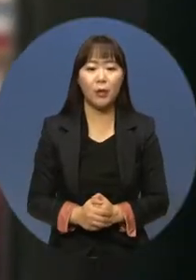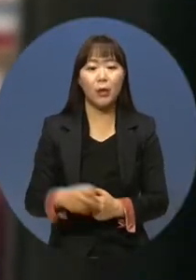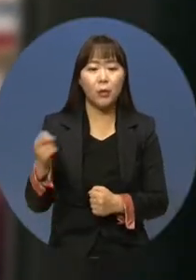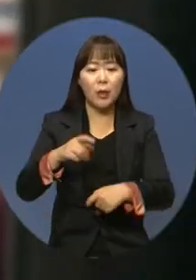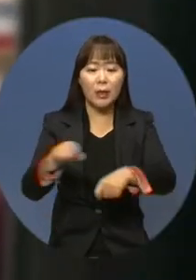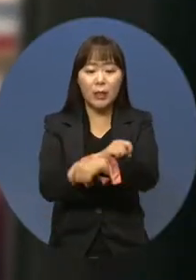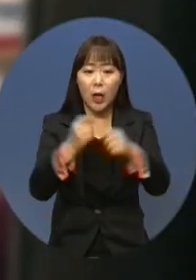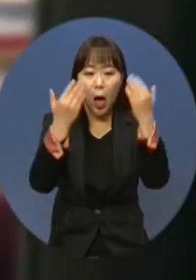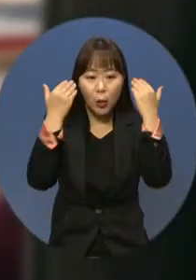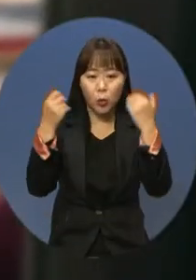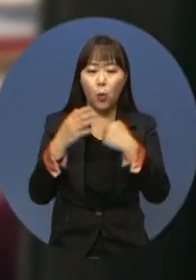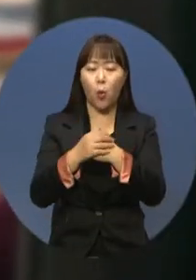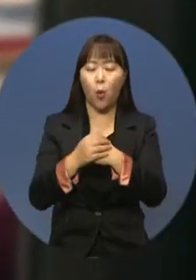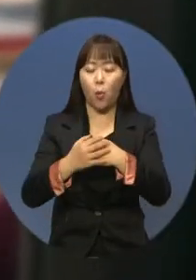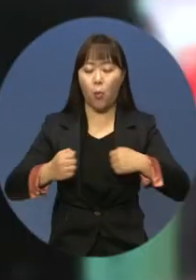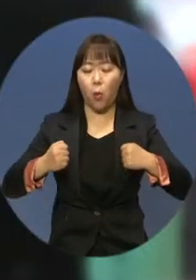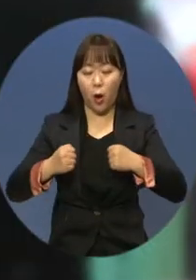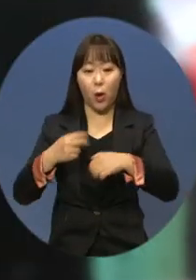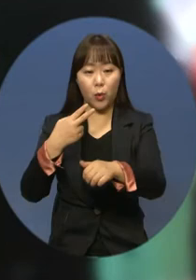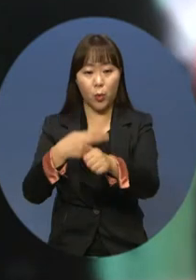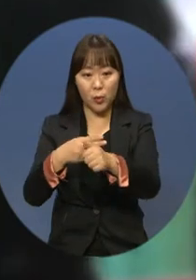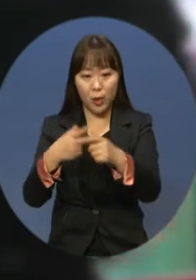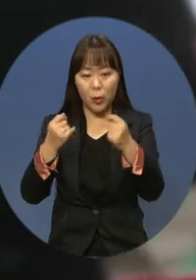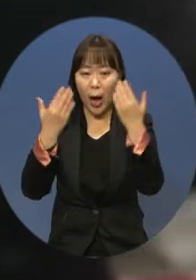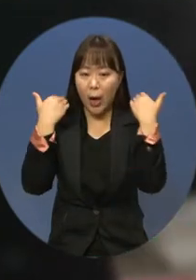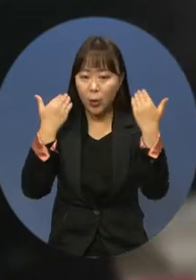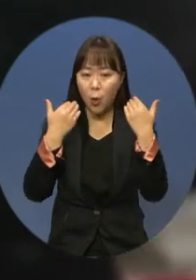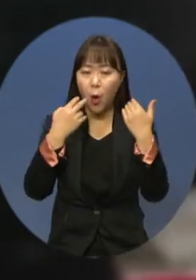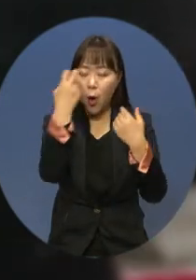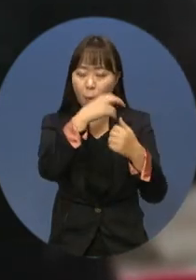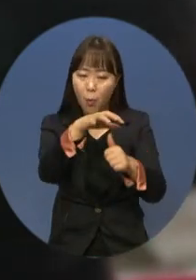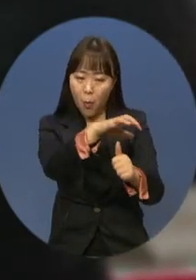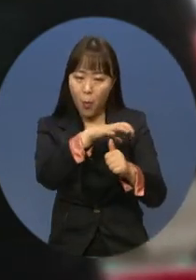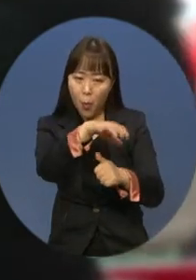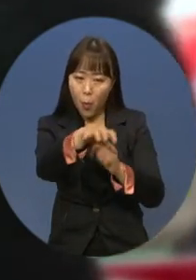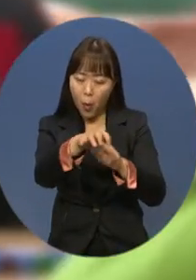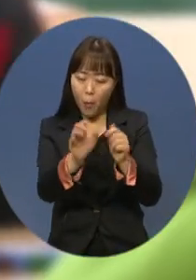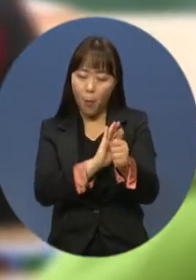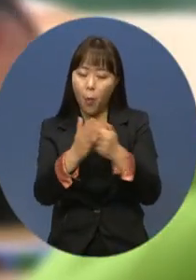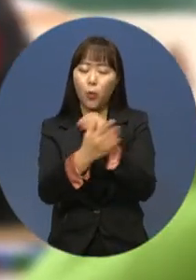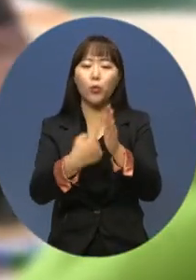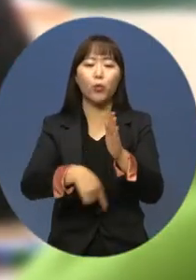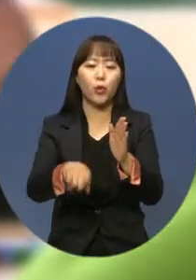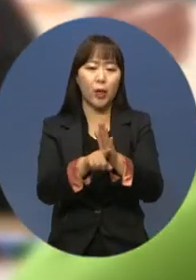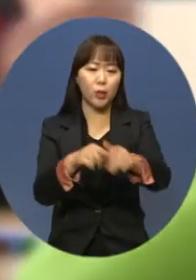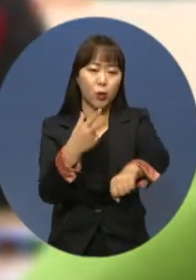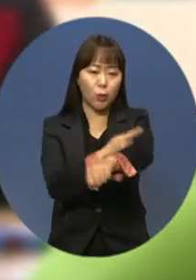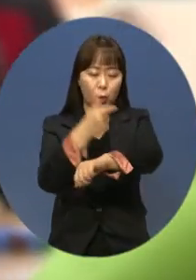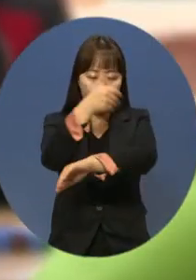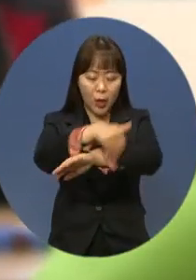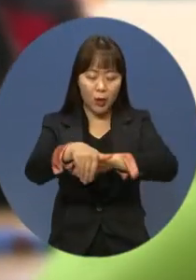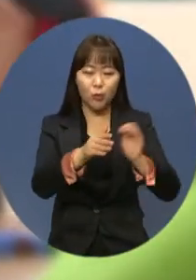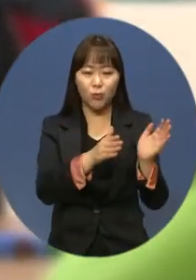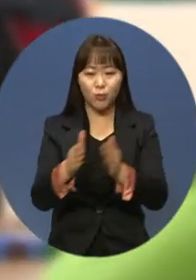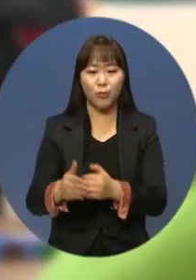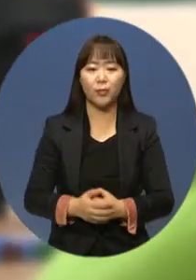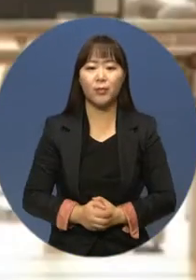특수학교 와 보건교사 등 학교와 돌본 공간 보호를 위한 접종 계획 또 포함됐습니다